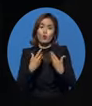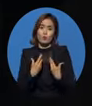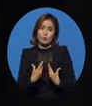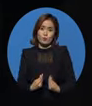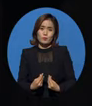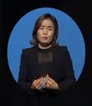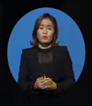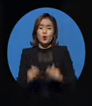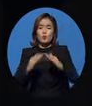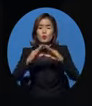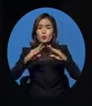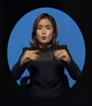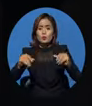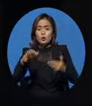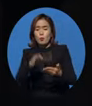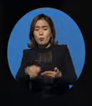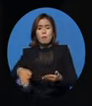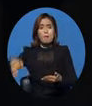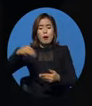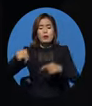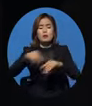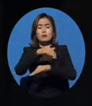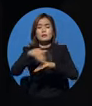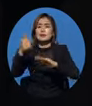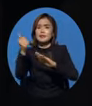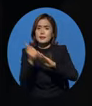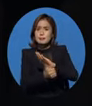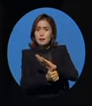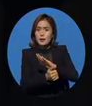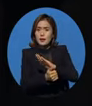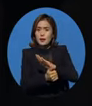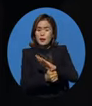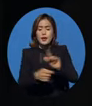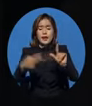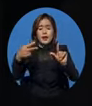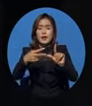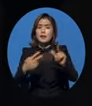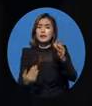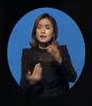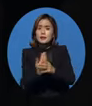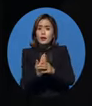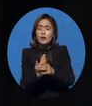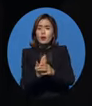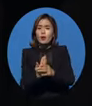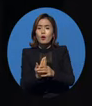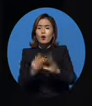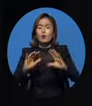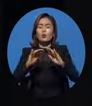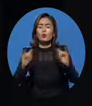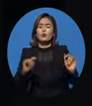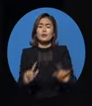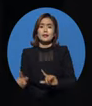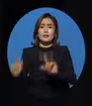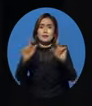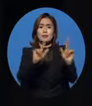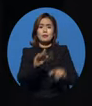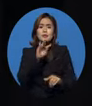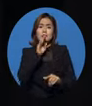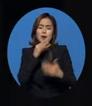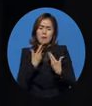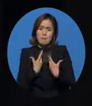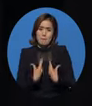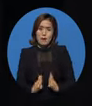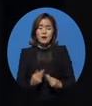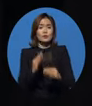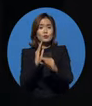부동산 급등의 일으킨 부동산 정책의 실패 그리고 lh 사태까지 이렇게 해서 국민의 삶이 정말 도탄에 빠져